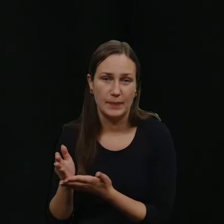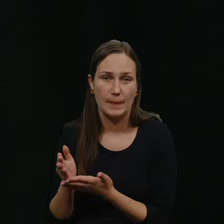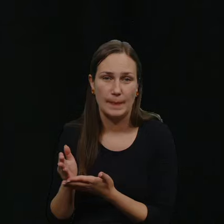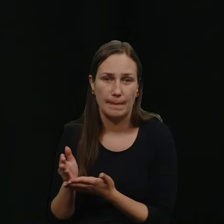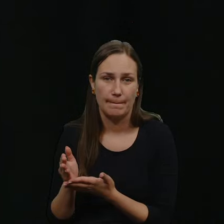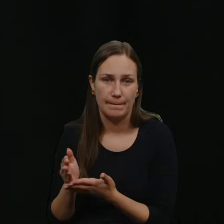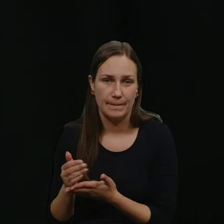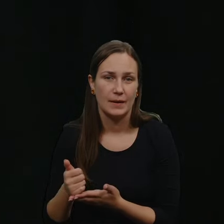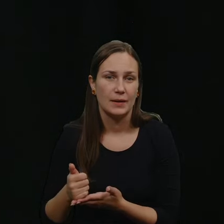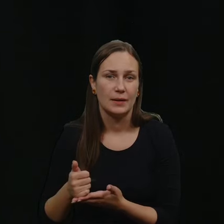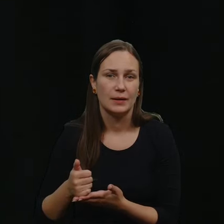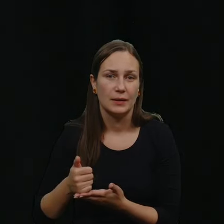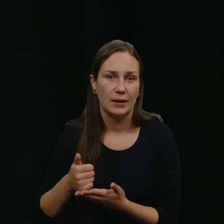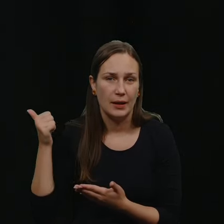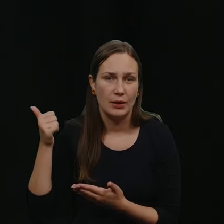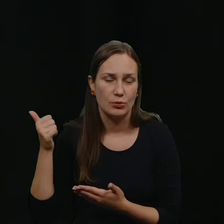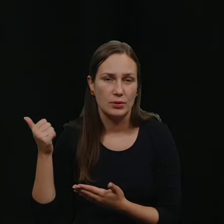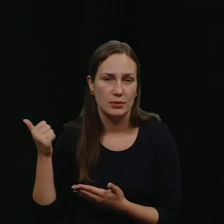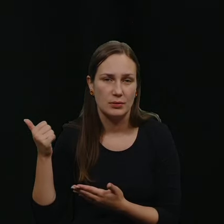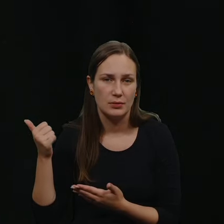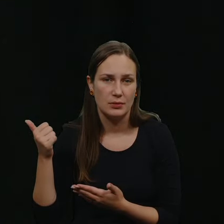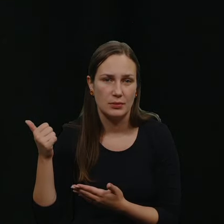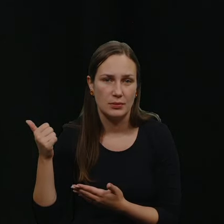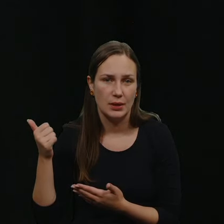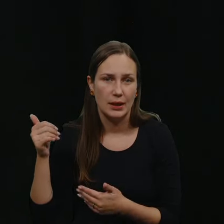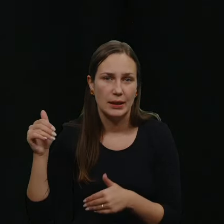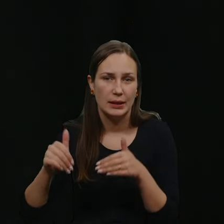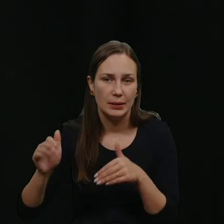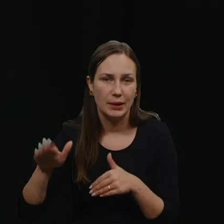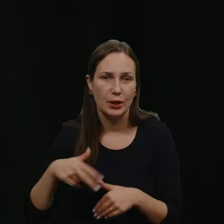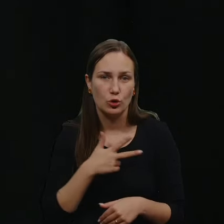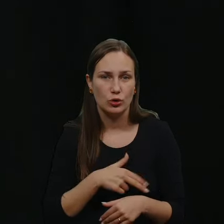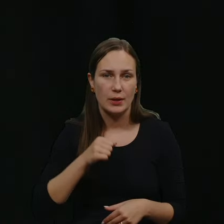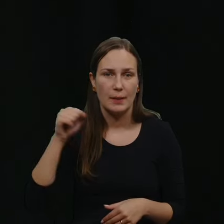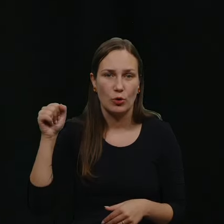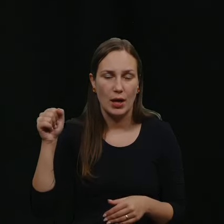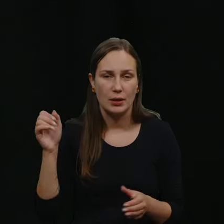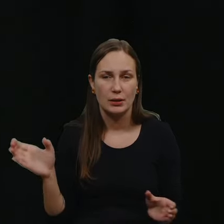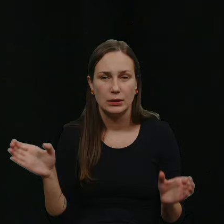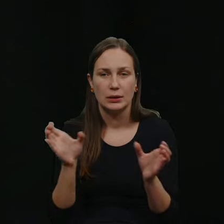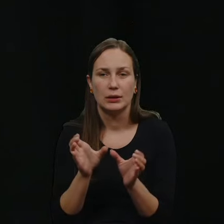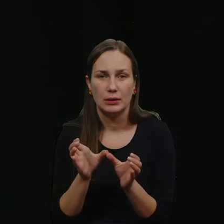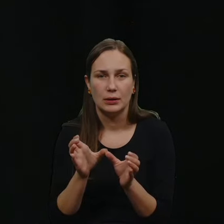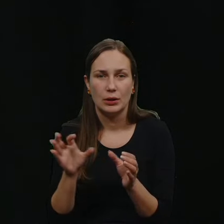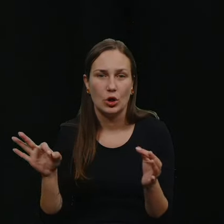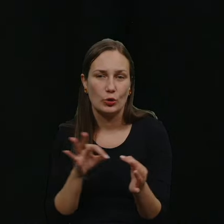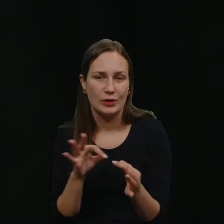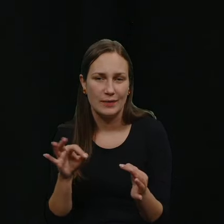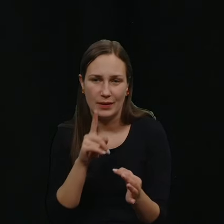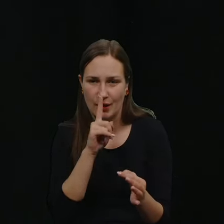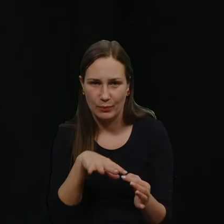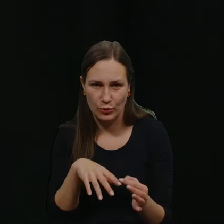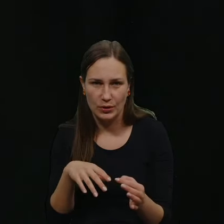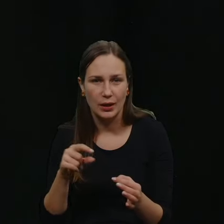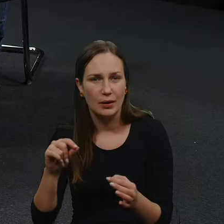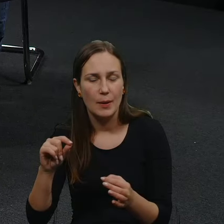manau, būtų tikriausiai greičiau pirmalaikiai rinkimai, negu socialdemokratai sutiktų sudaryti koaliciją su konservatorių partija. Greičiau jau